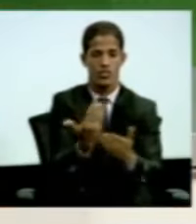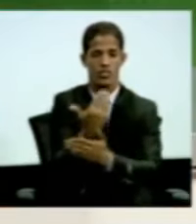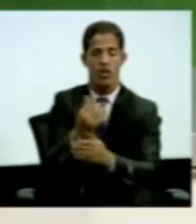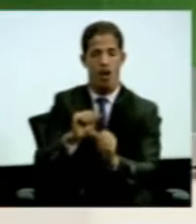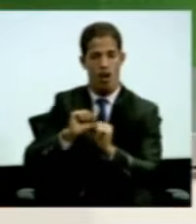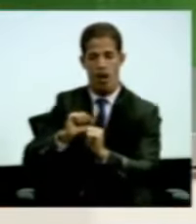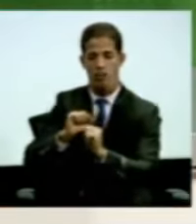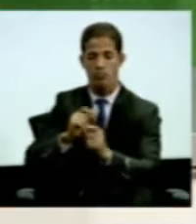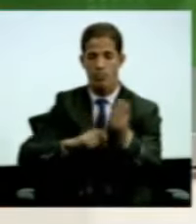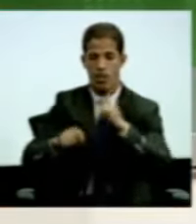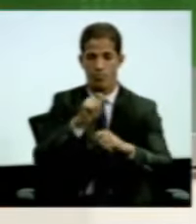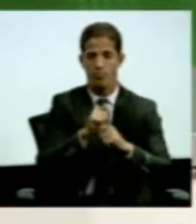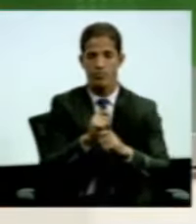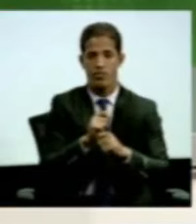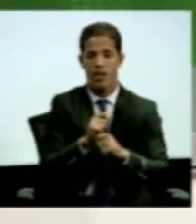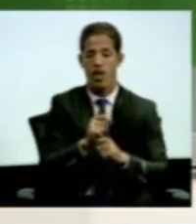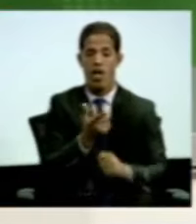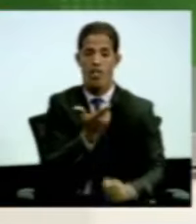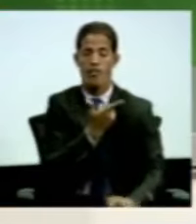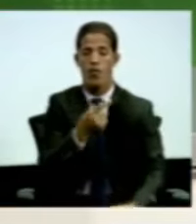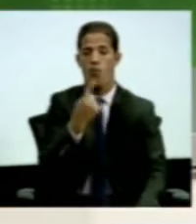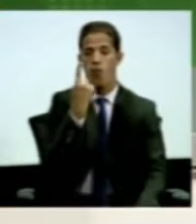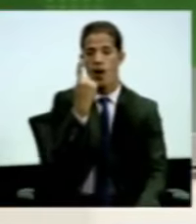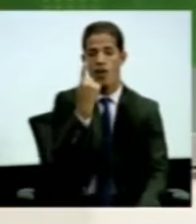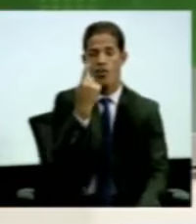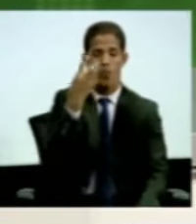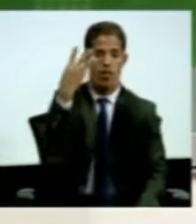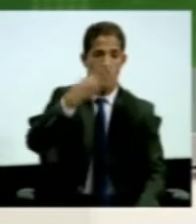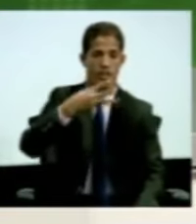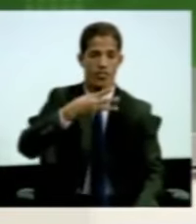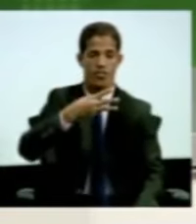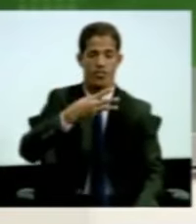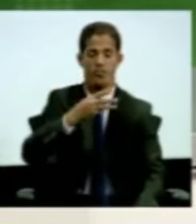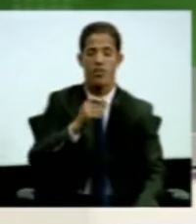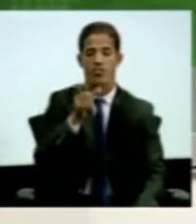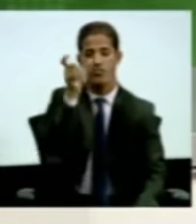من يوم الثلاثاء الموافق واحد وثلاثين مارس الفين وعشرين